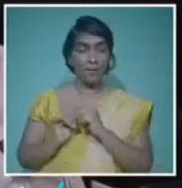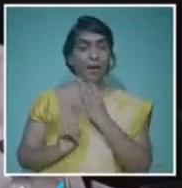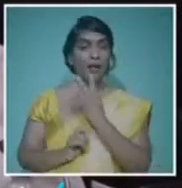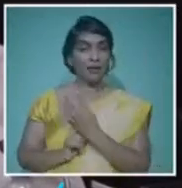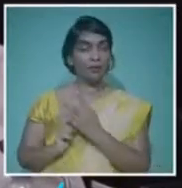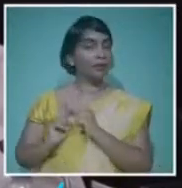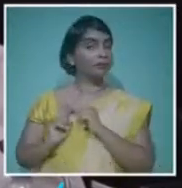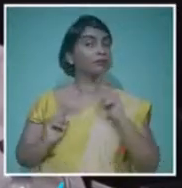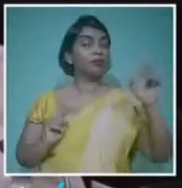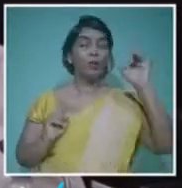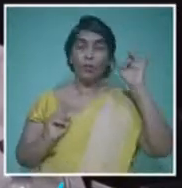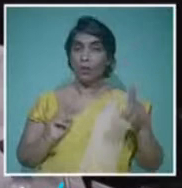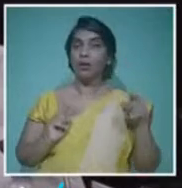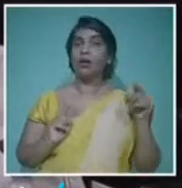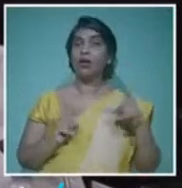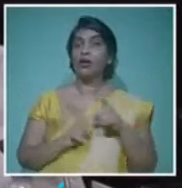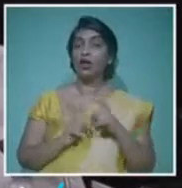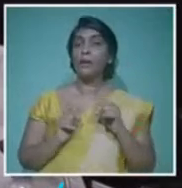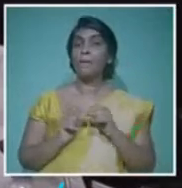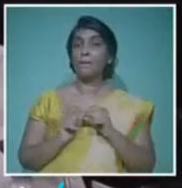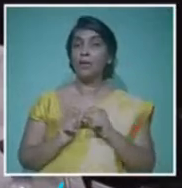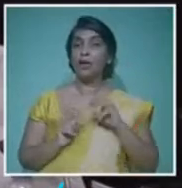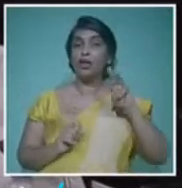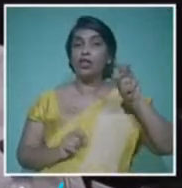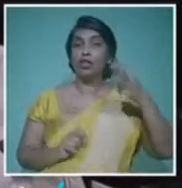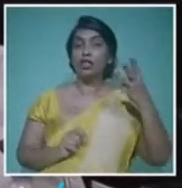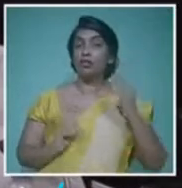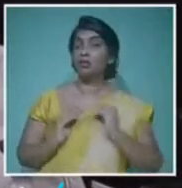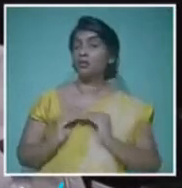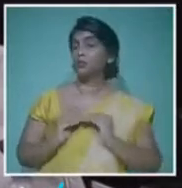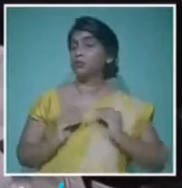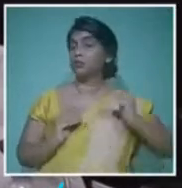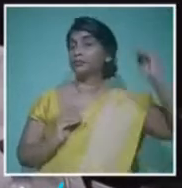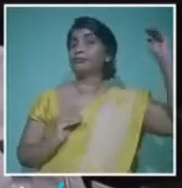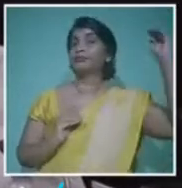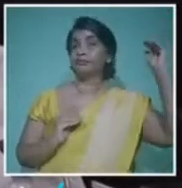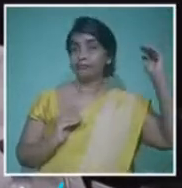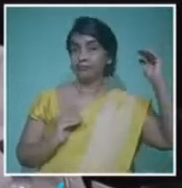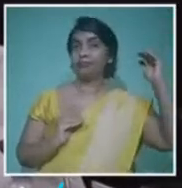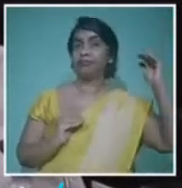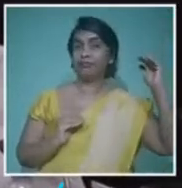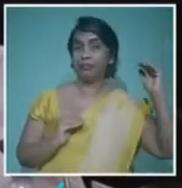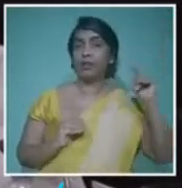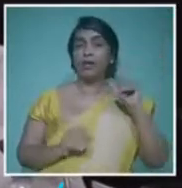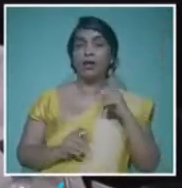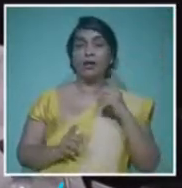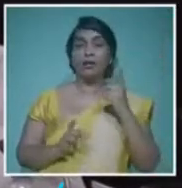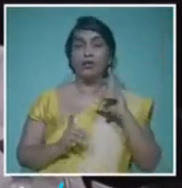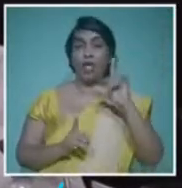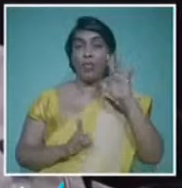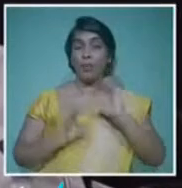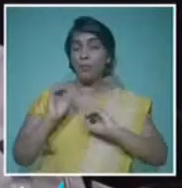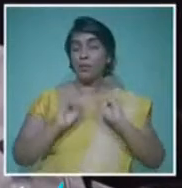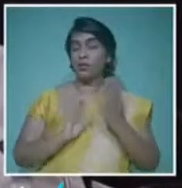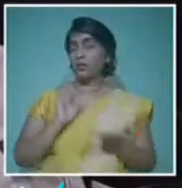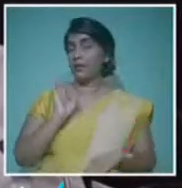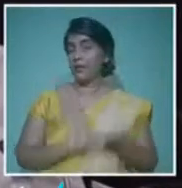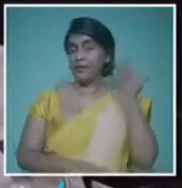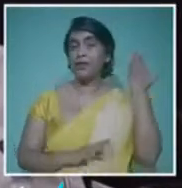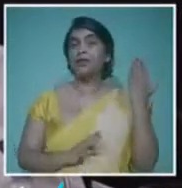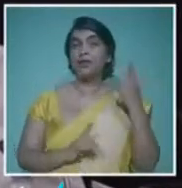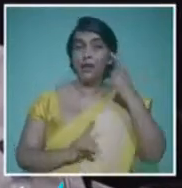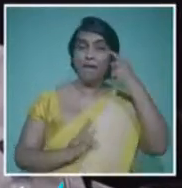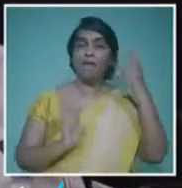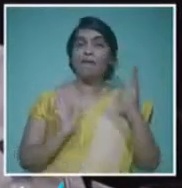කාල පරාසය තුලම ඩොලර් බිලියන 300කට වැඩි ඉහළට ගිහිල්ලා තියෙනවා 75කට වැඩි වතාවකට වැඩි ඉහළට ගිහිල්ලා